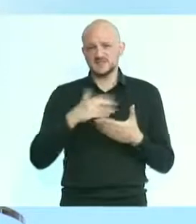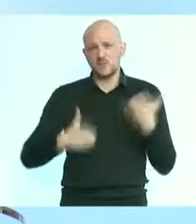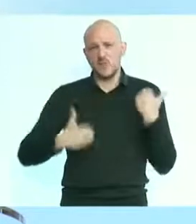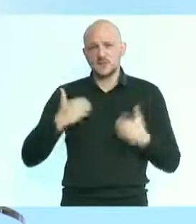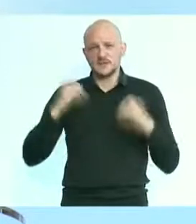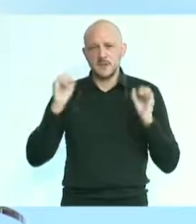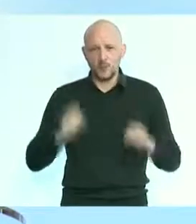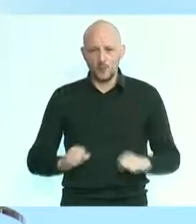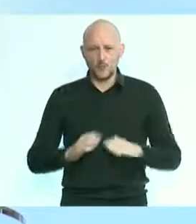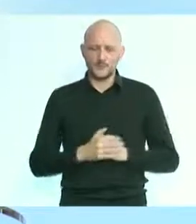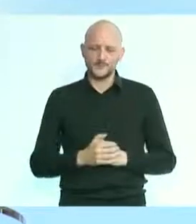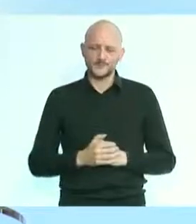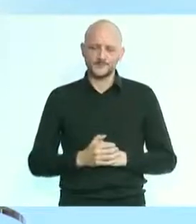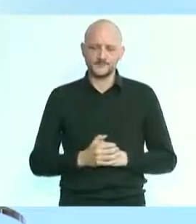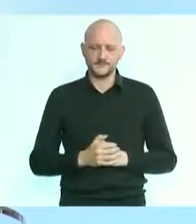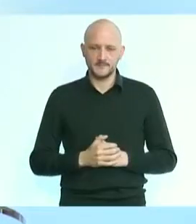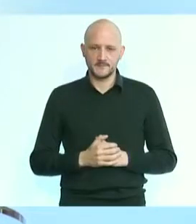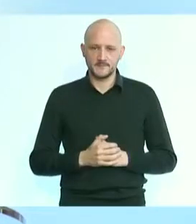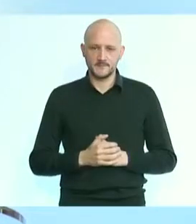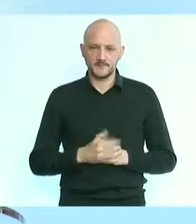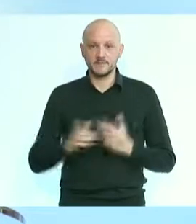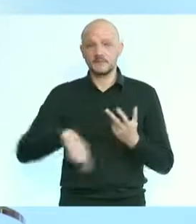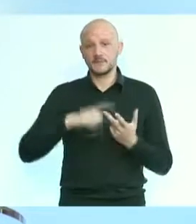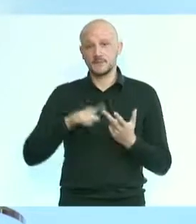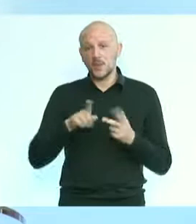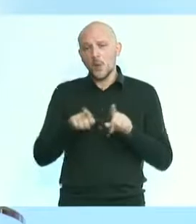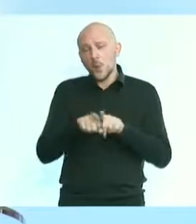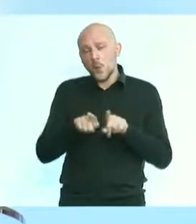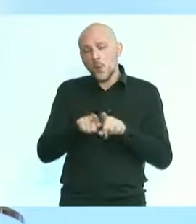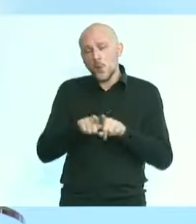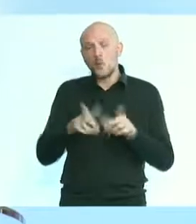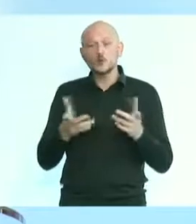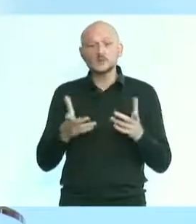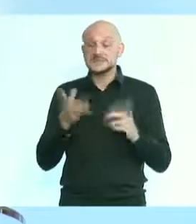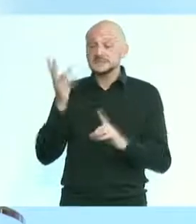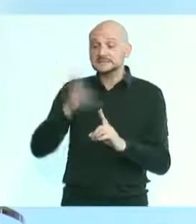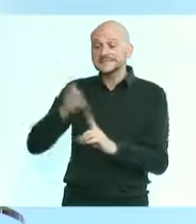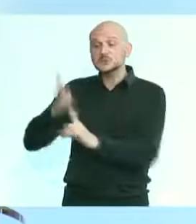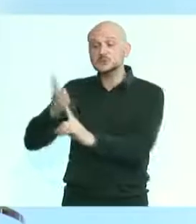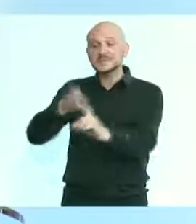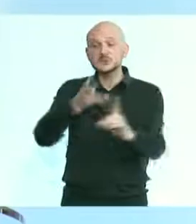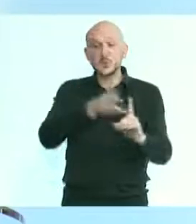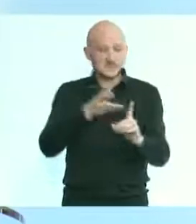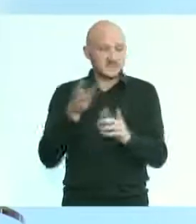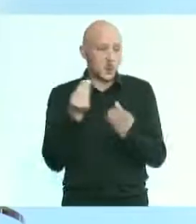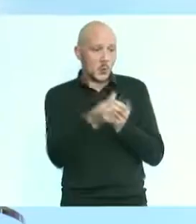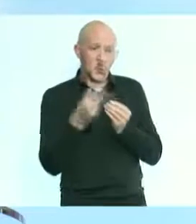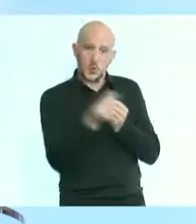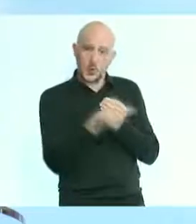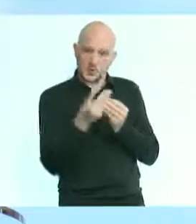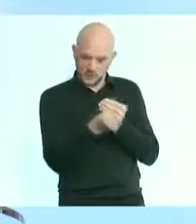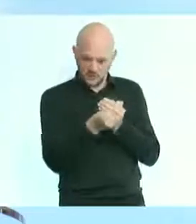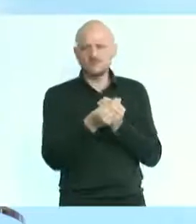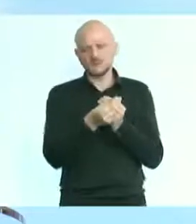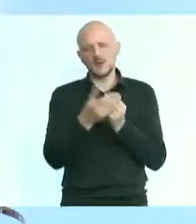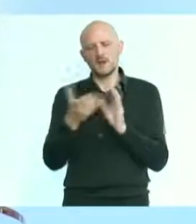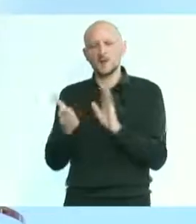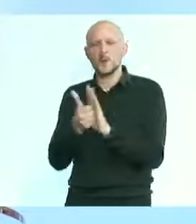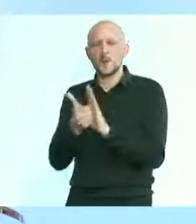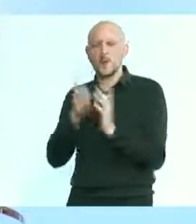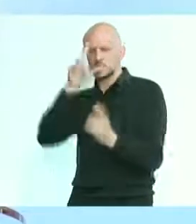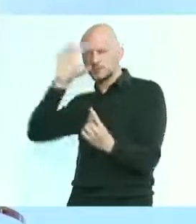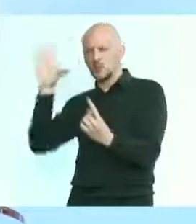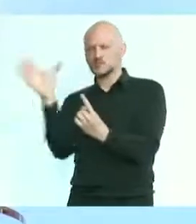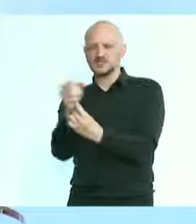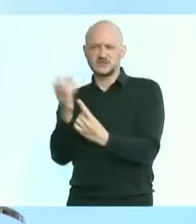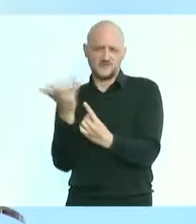par ailleurs, nous veillons à ce que les missions de service civique contribuent à rendre la société plus inclusive, et c'est le pas